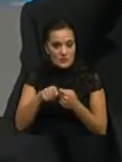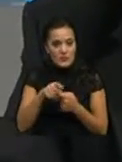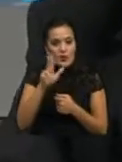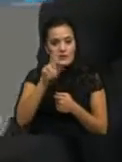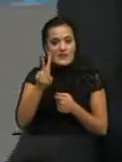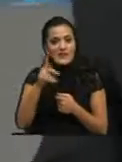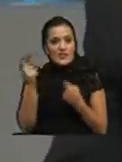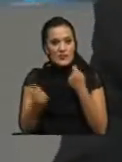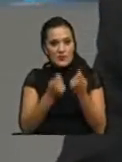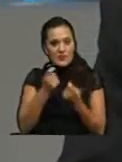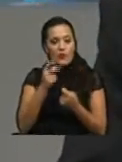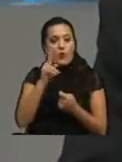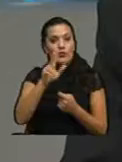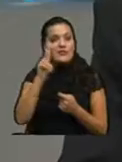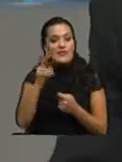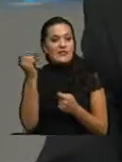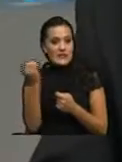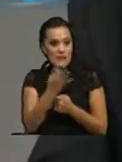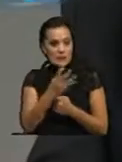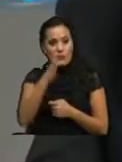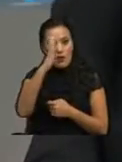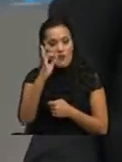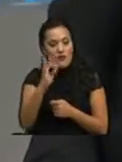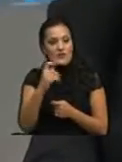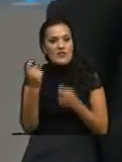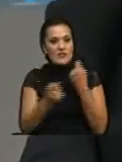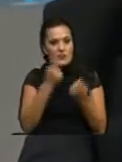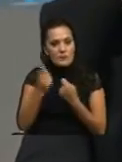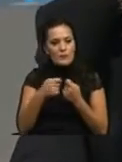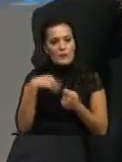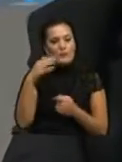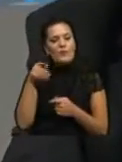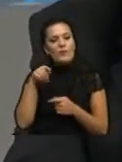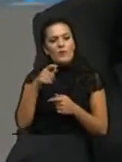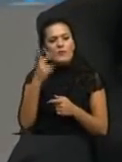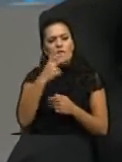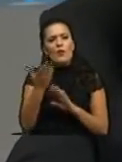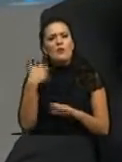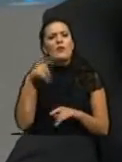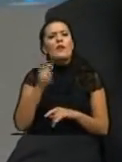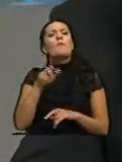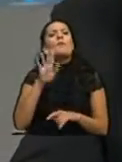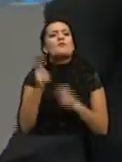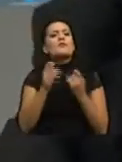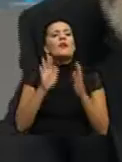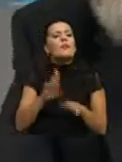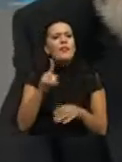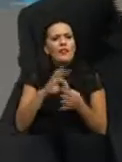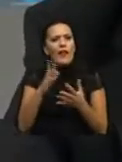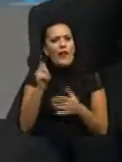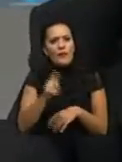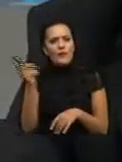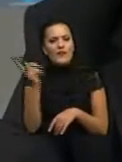işiniz? 32. profesyonel işimdir. Ciddi mi müzik, söylüyorsunuz? Evet, müzikten önce yapmadığım iş kalmadı. Ne yaptınız, neler